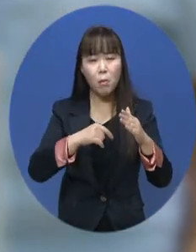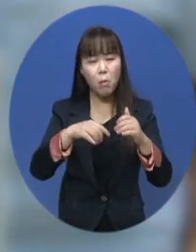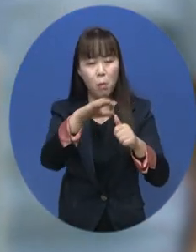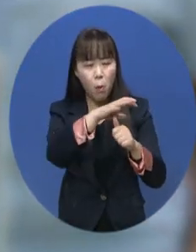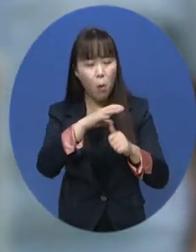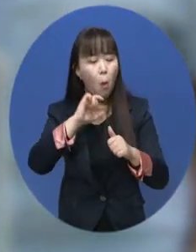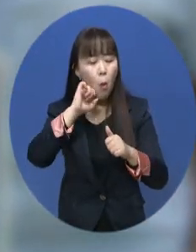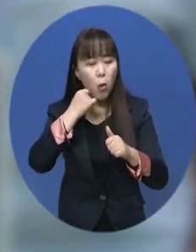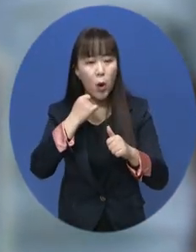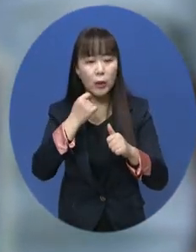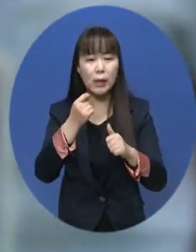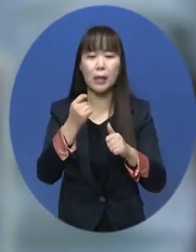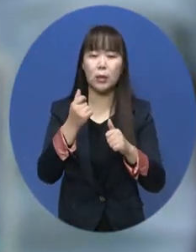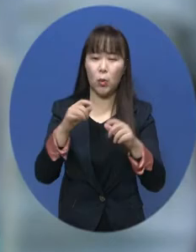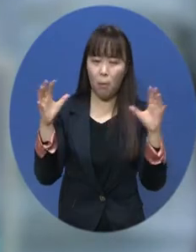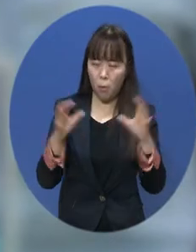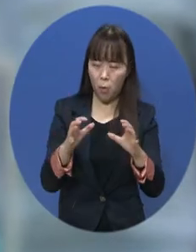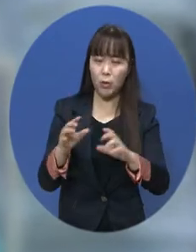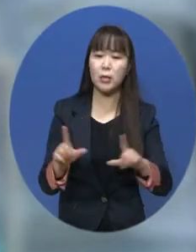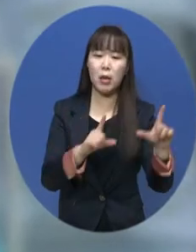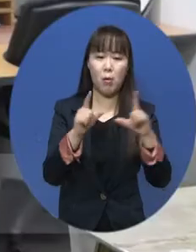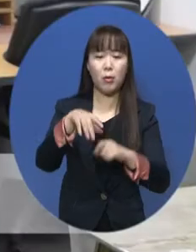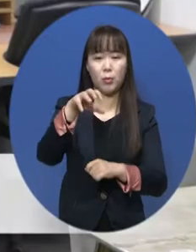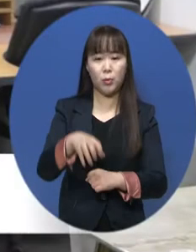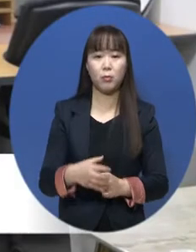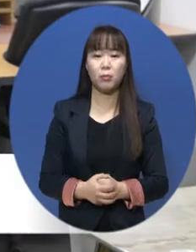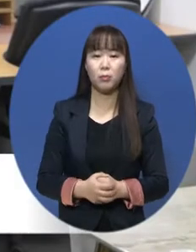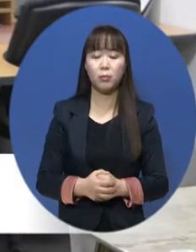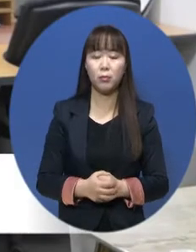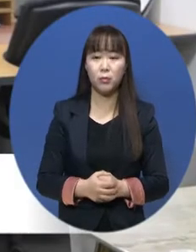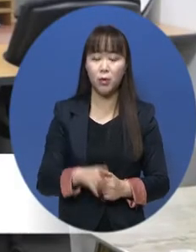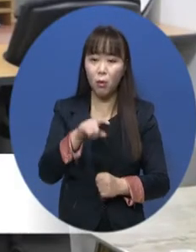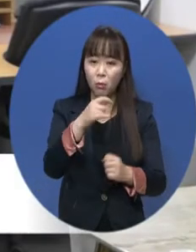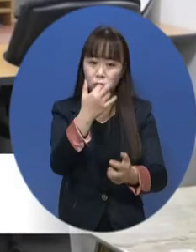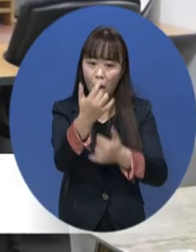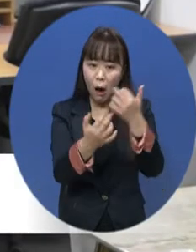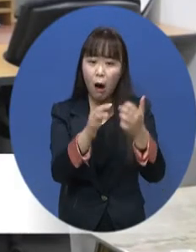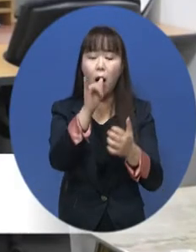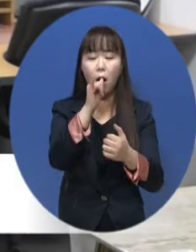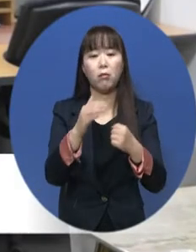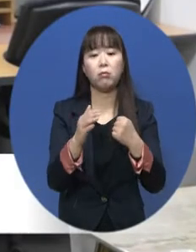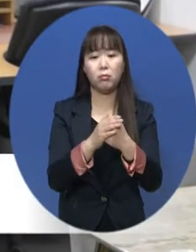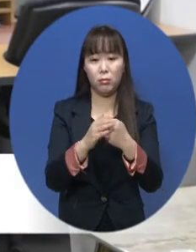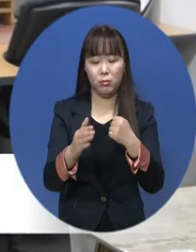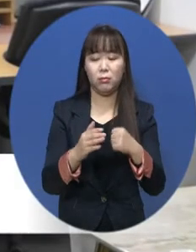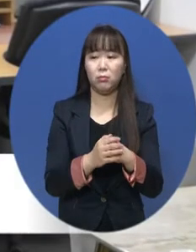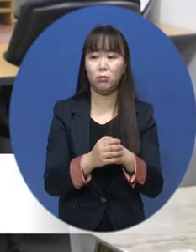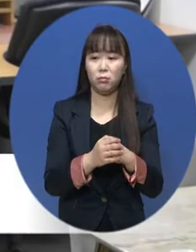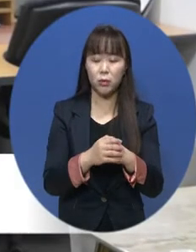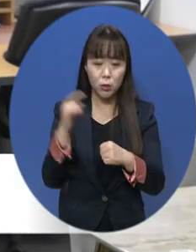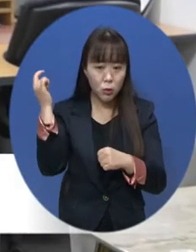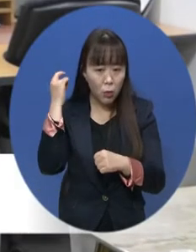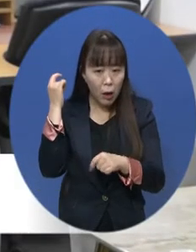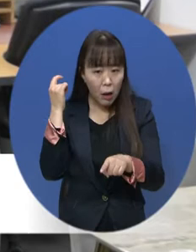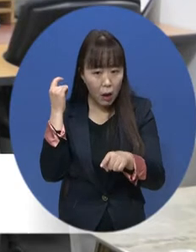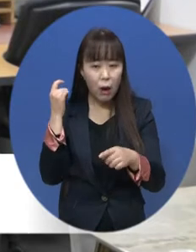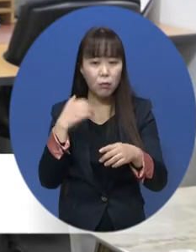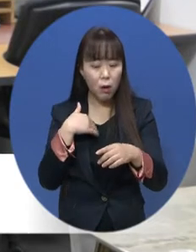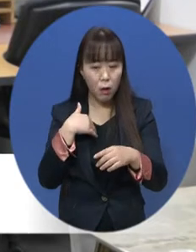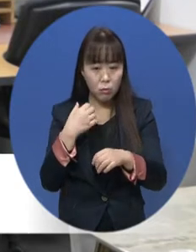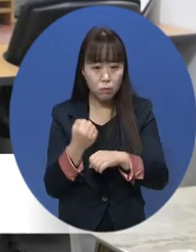생활하는 소규모 아동 양육시설입니다. 그룹홈에 화재가 났어요. 그래서 그 화재 소식을 제가